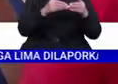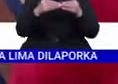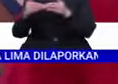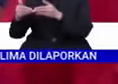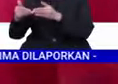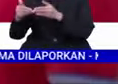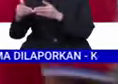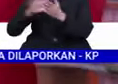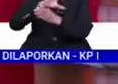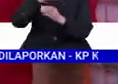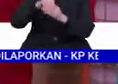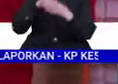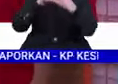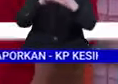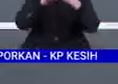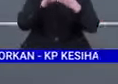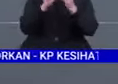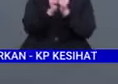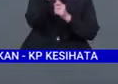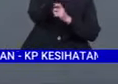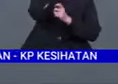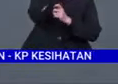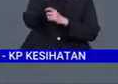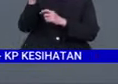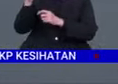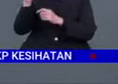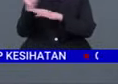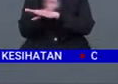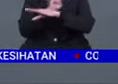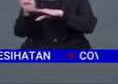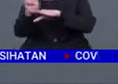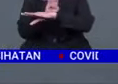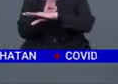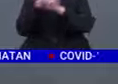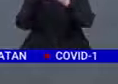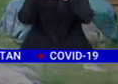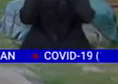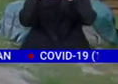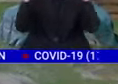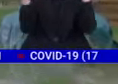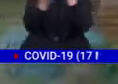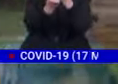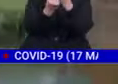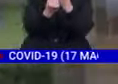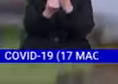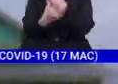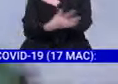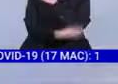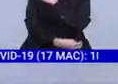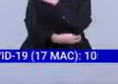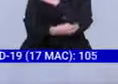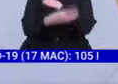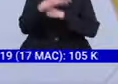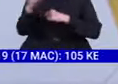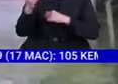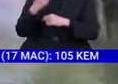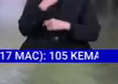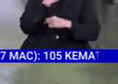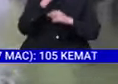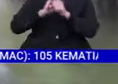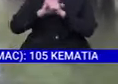pengibatan Setia kerjasama antara kerajaan dan badan koperasi menyasar kan golongan yang kurang bernasib baik serta terkesan